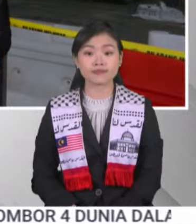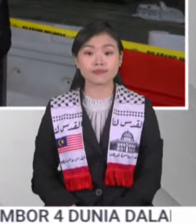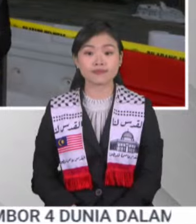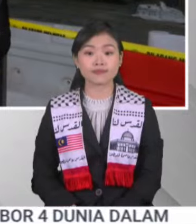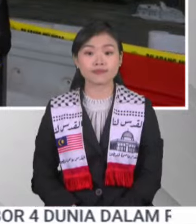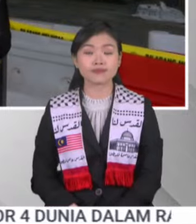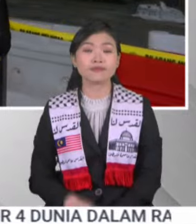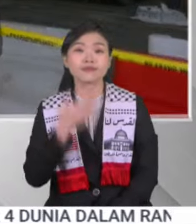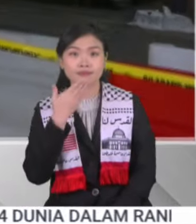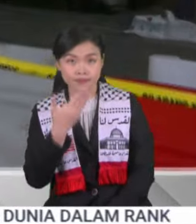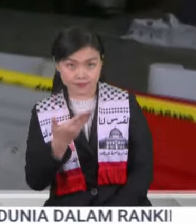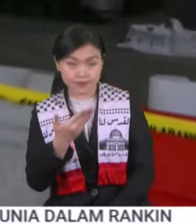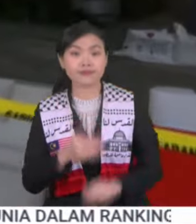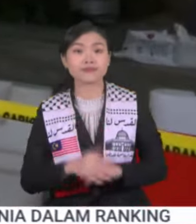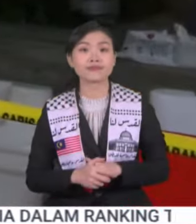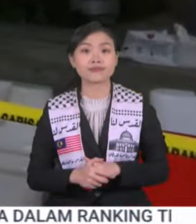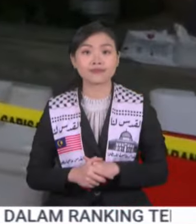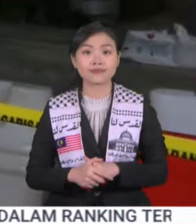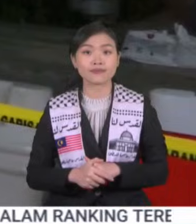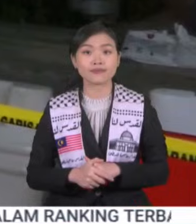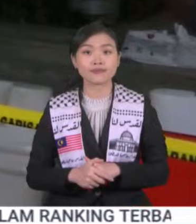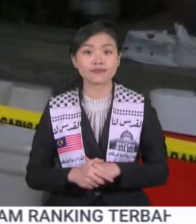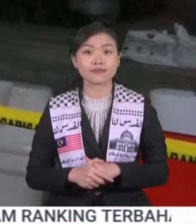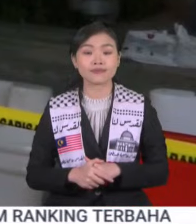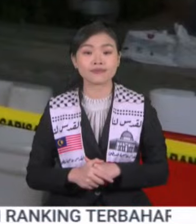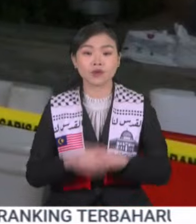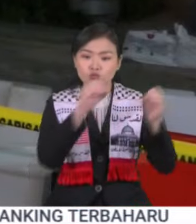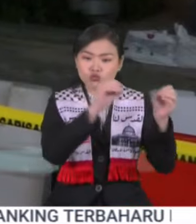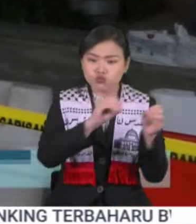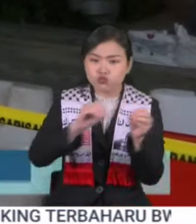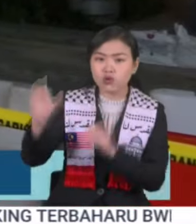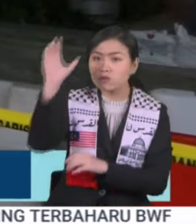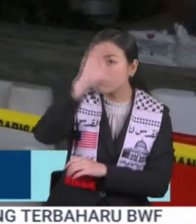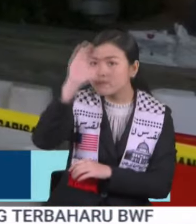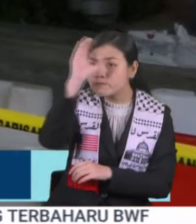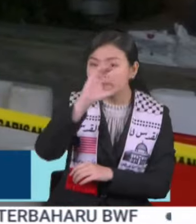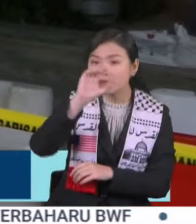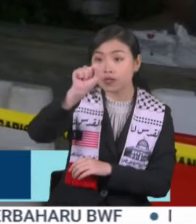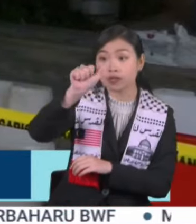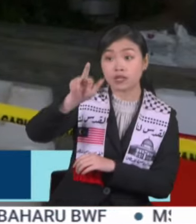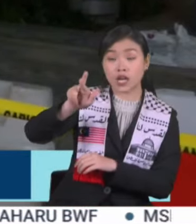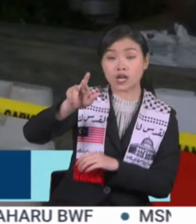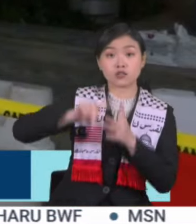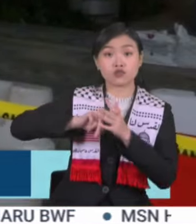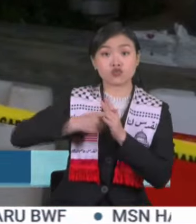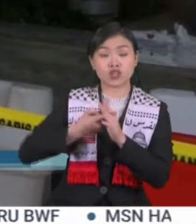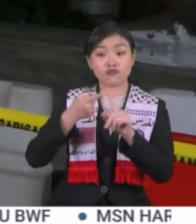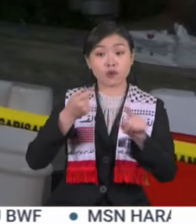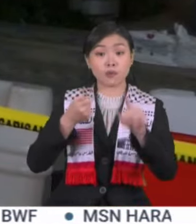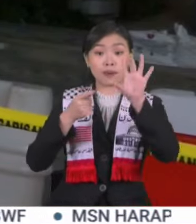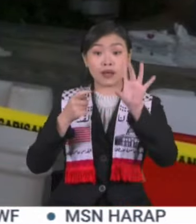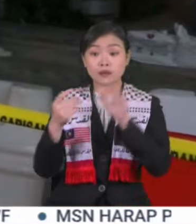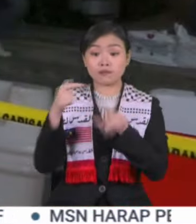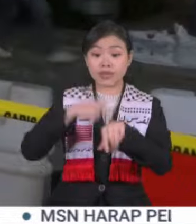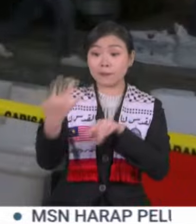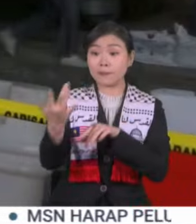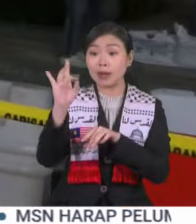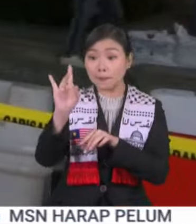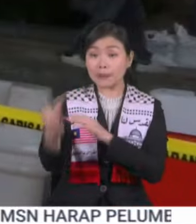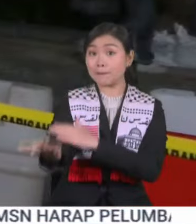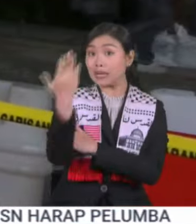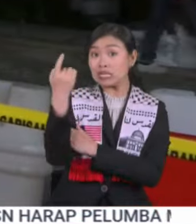Baik, terima kasih Angka Sukuri. Operasi cari selamat SAR yang bermula sejak 8 pagi tadi